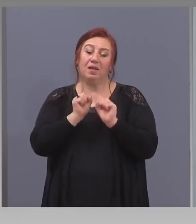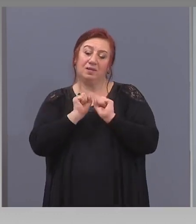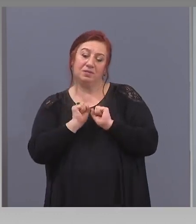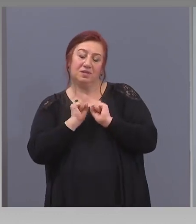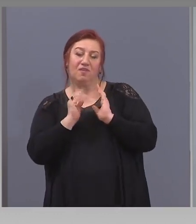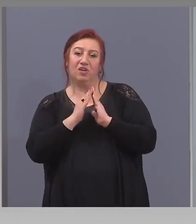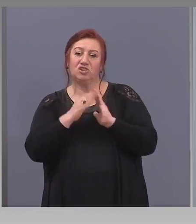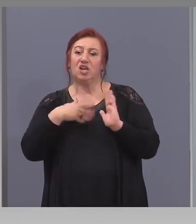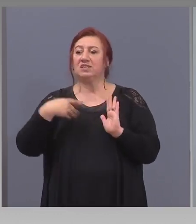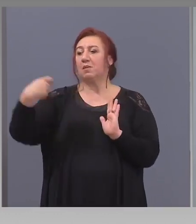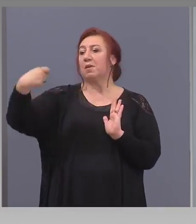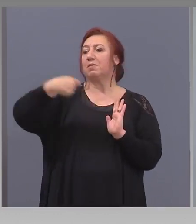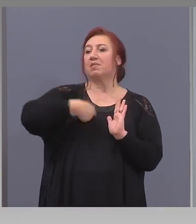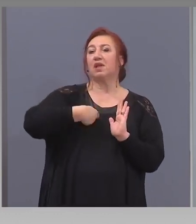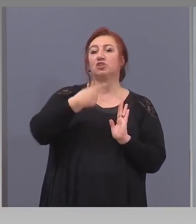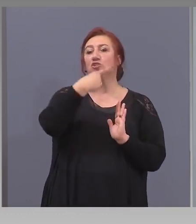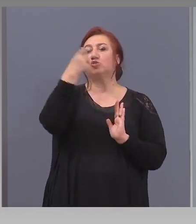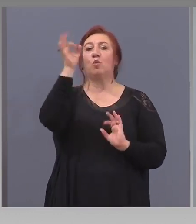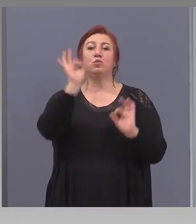искам и платят 100%.